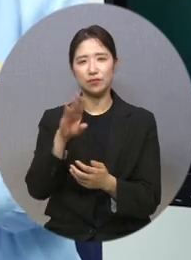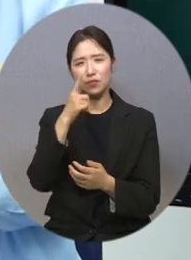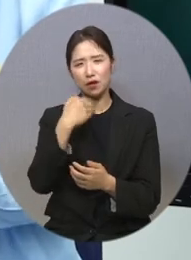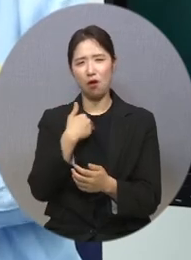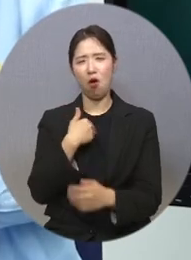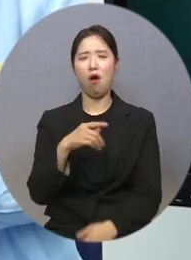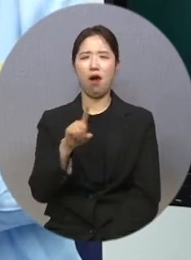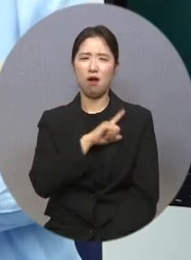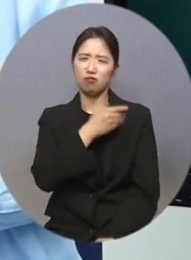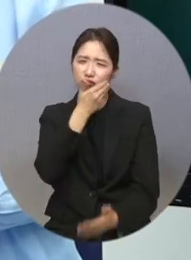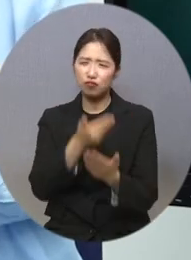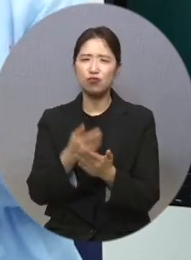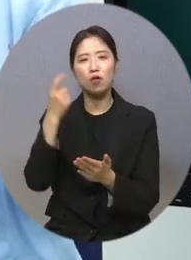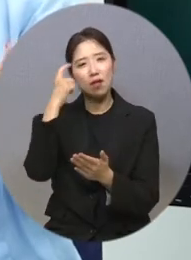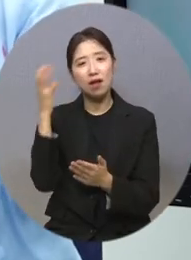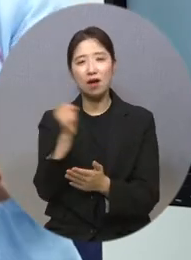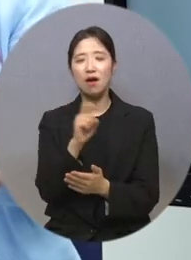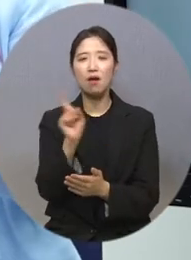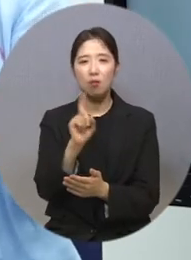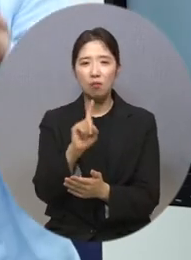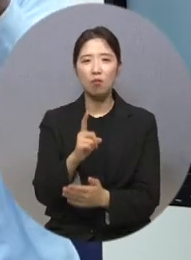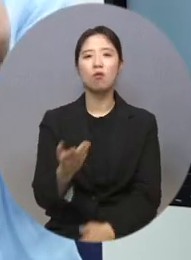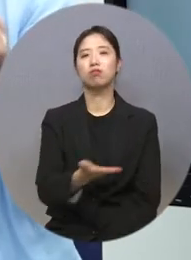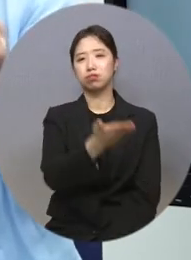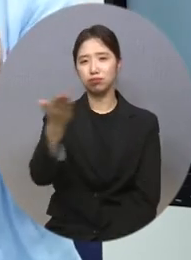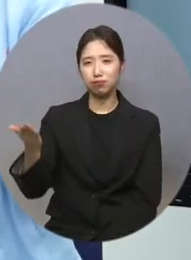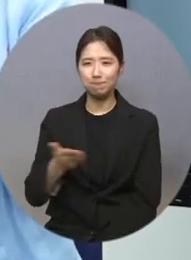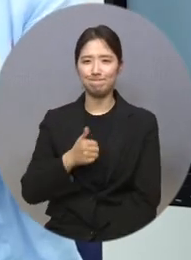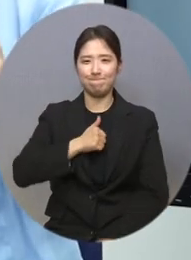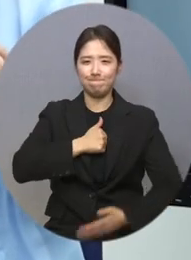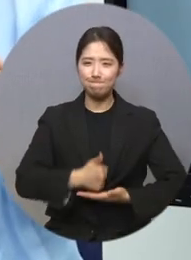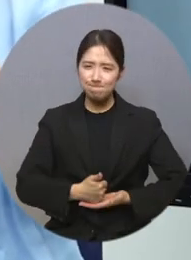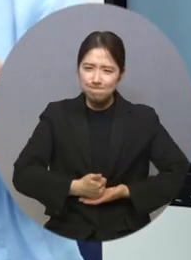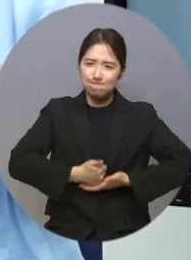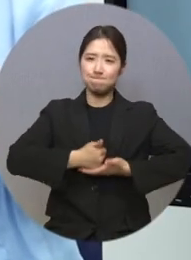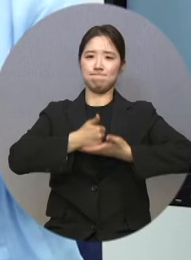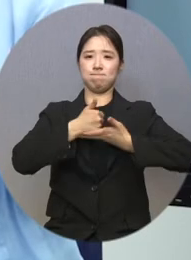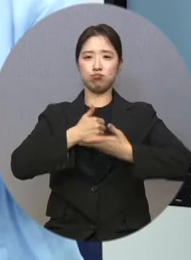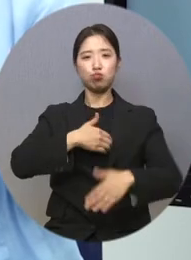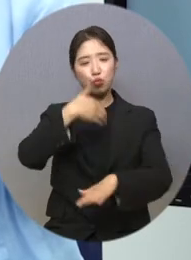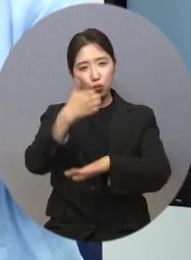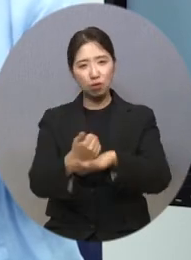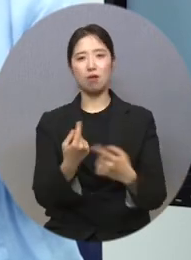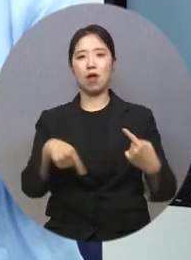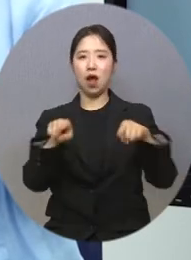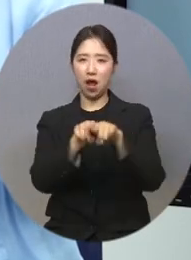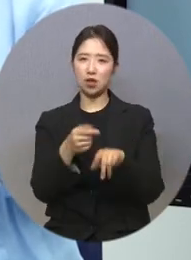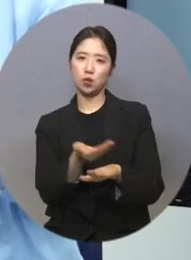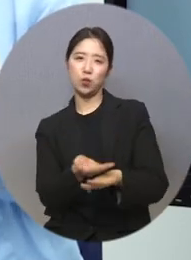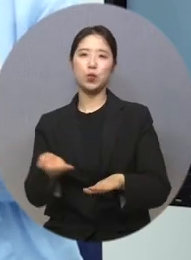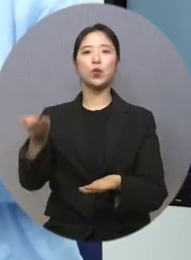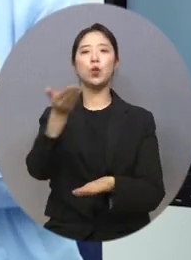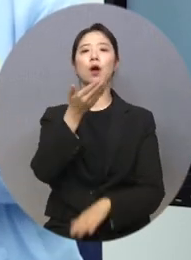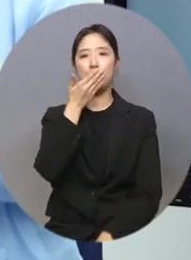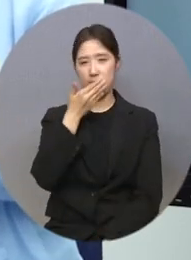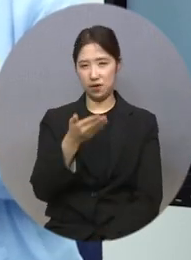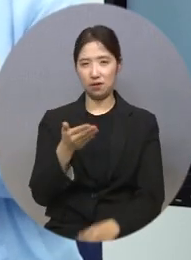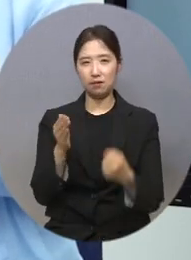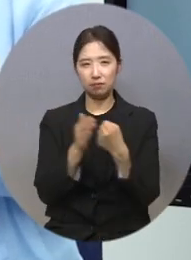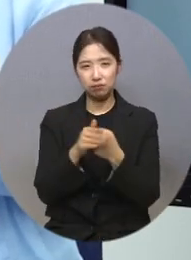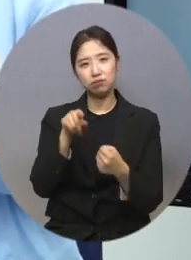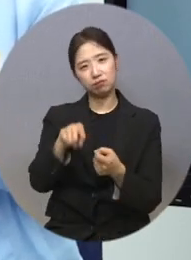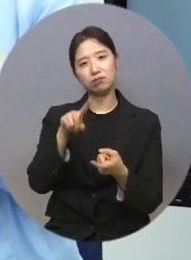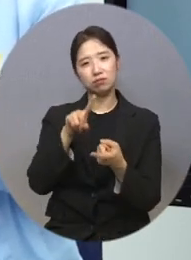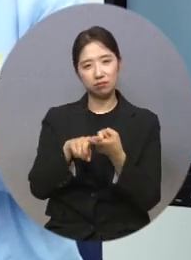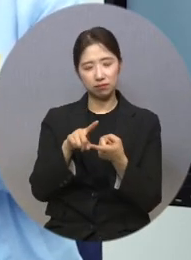좀 가장 중요하게 생각하는 부분이 그분들이 자존감이 높아져야 우리 모두가 다 같이 높아지는 거기 때문에 이런 부분에